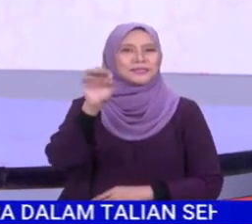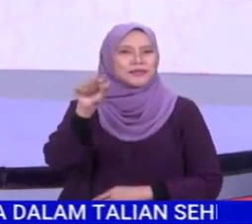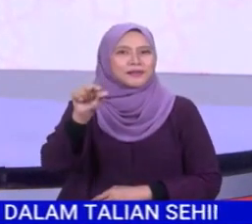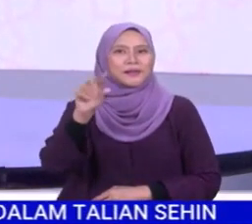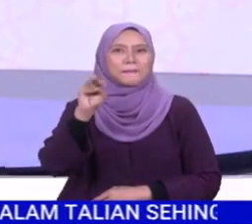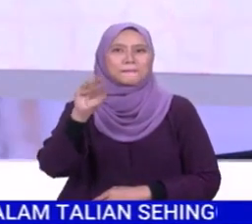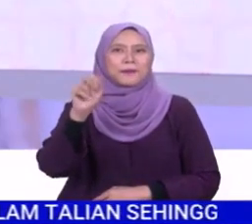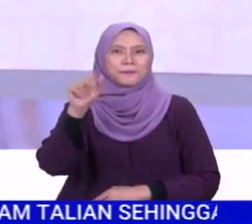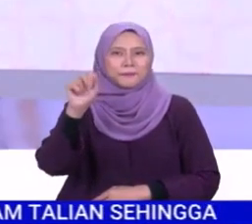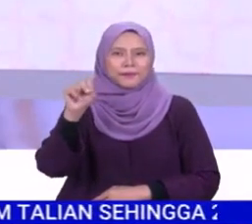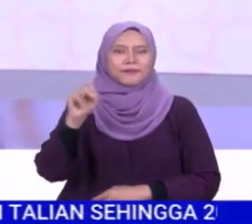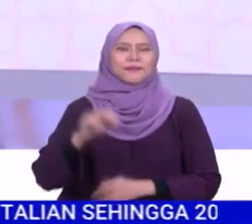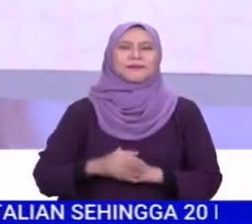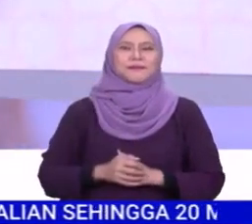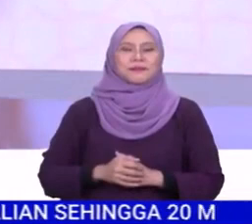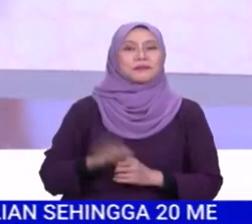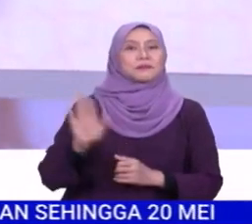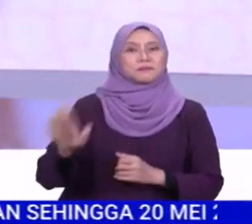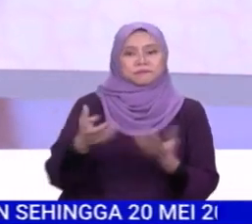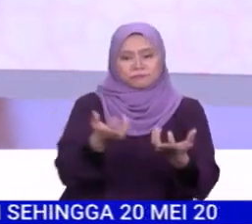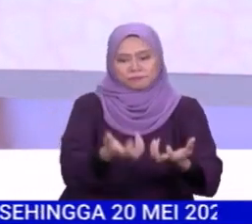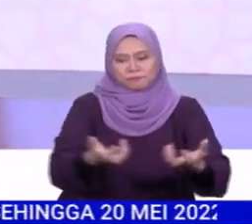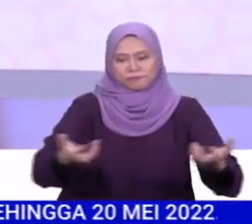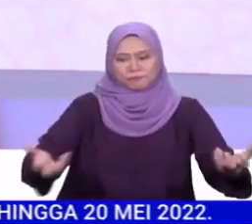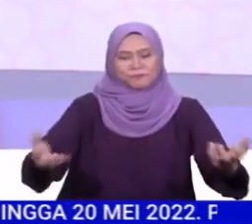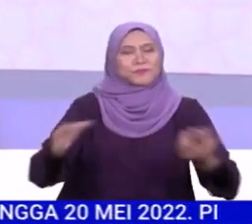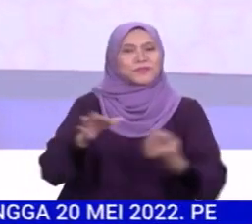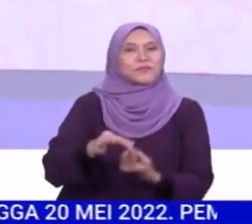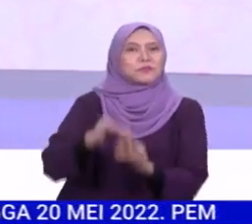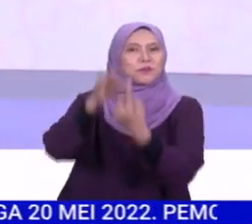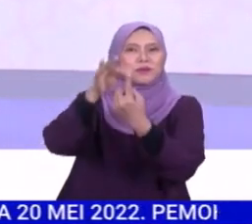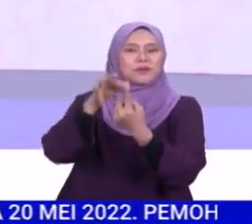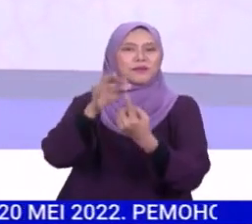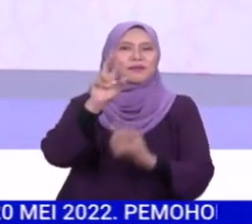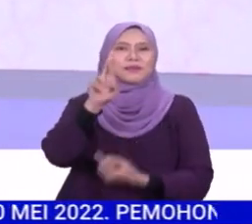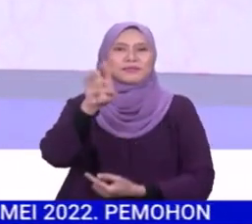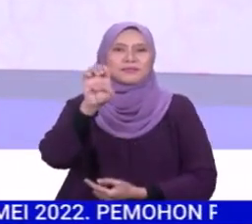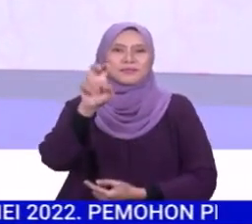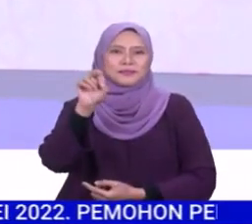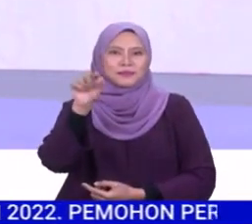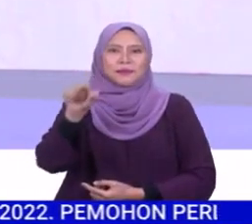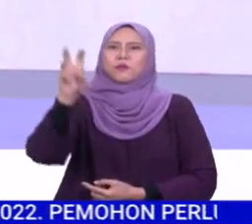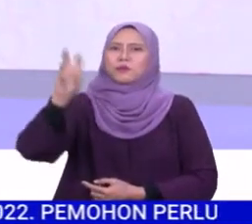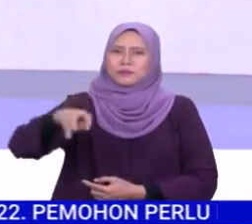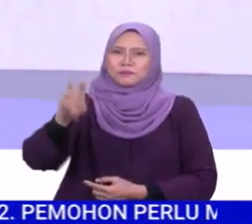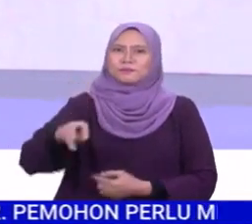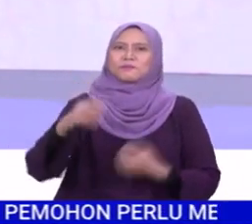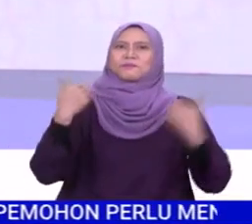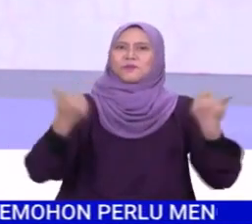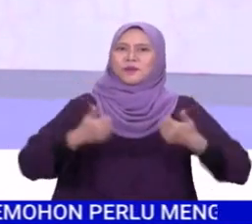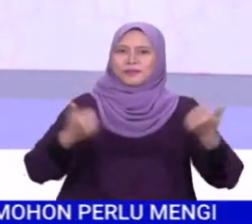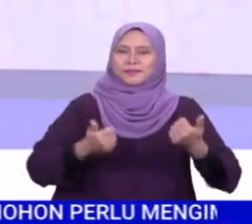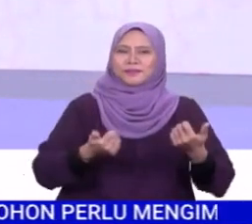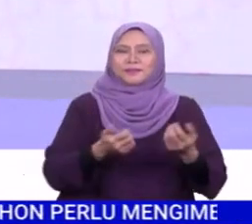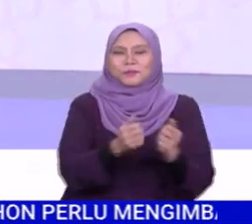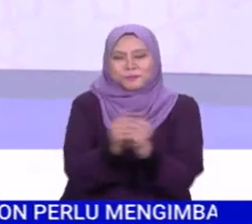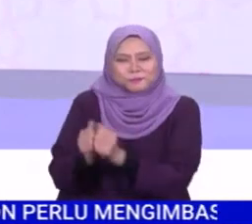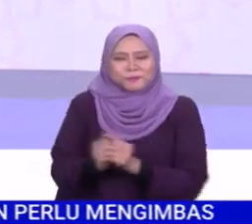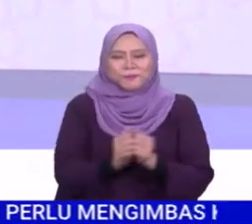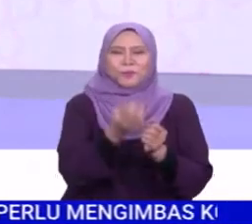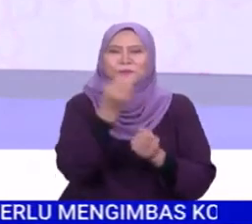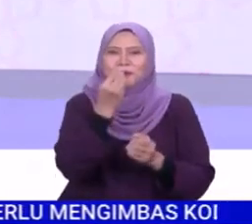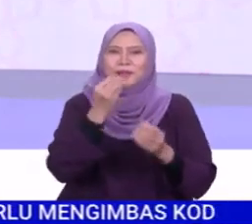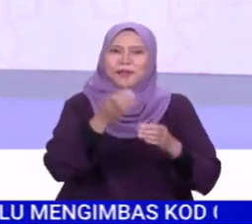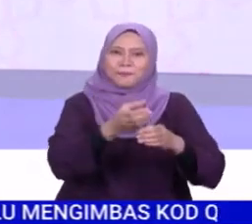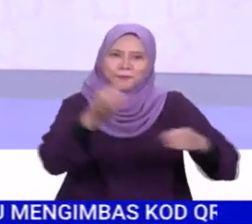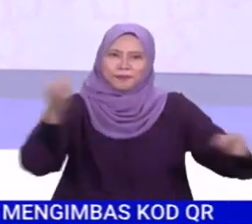Gemencih, Tampin, Negeri Sembilan, hidangan istimewa itu menjadi suatu kewajipan untuk dihidangkan pada hari raya dan dimakan bersama lemang,